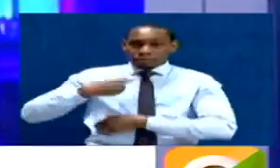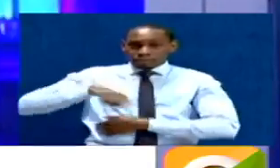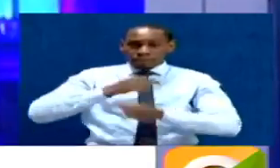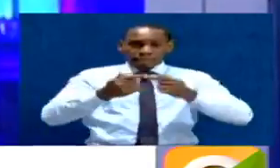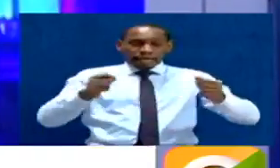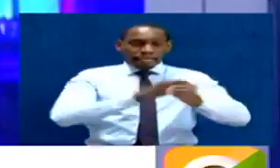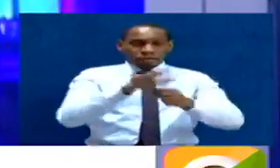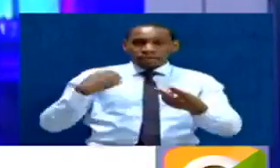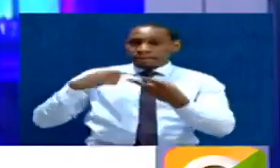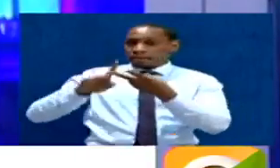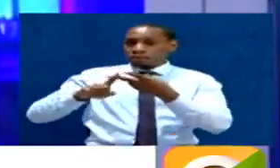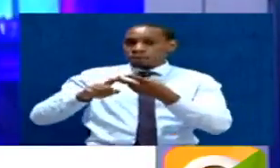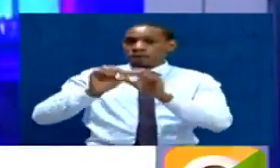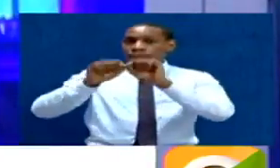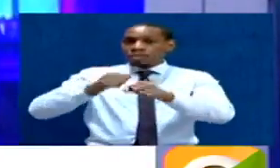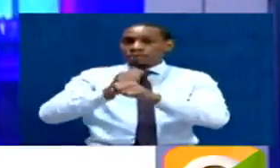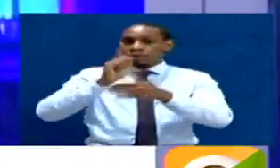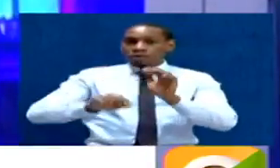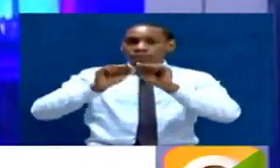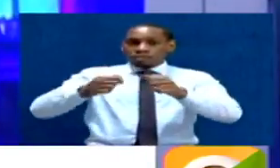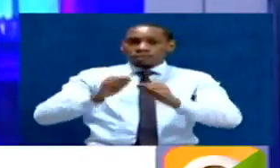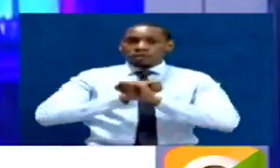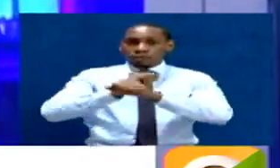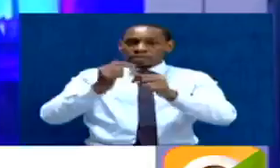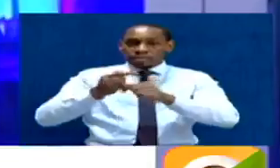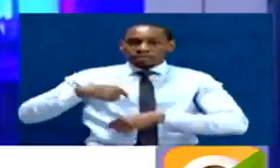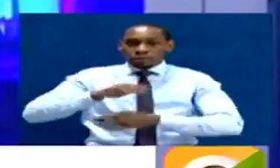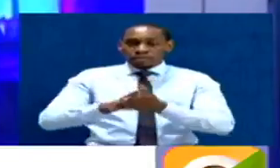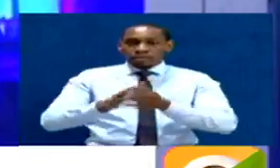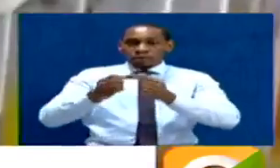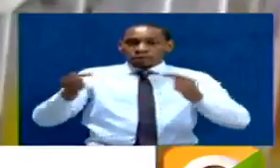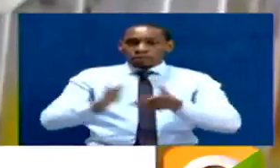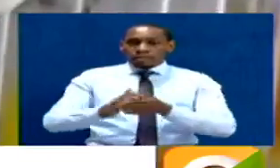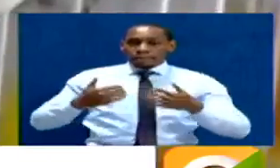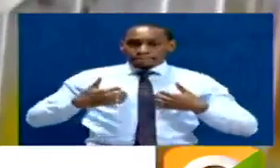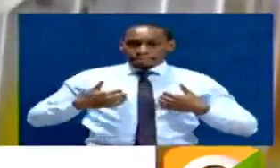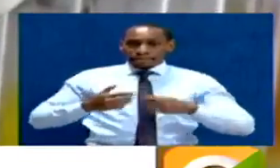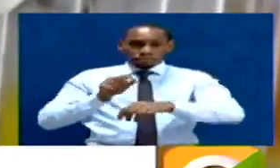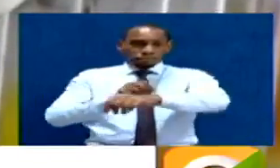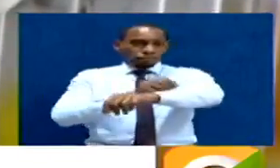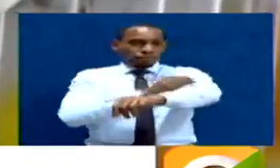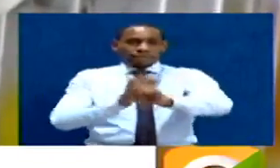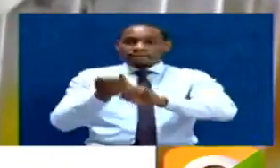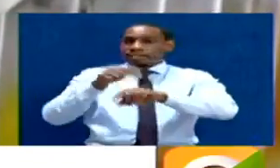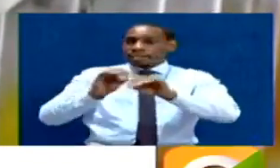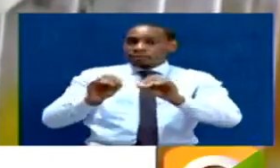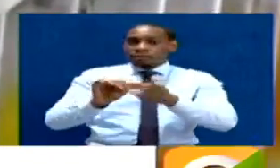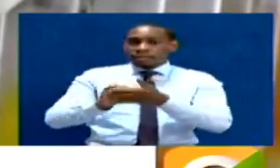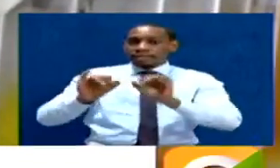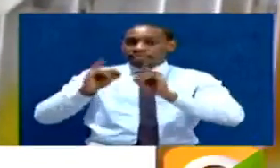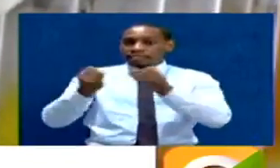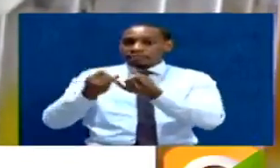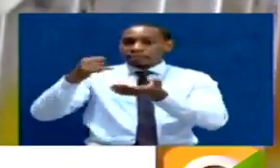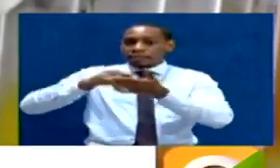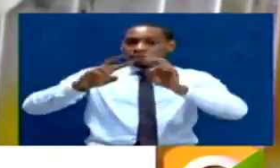corona. And the second thing it may do is that it may also protect us from monkeypox. Sio mara ya kwanza kwa Kemri kuhusika